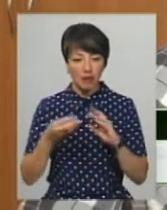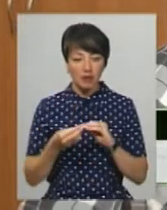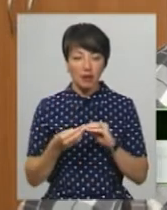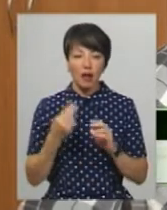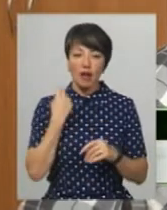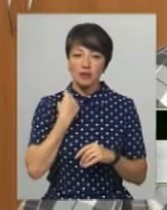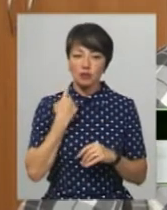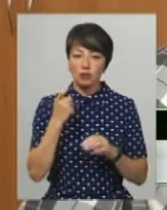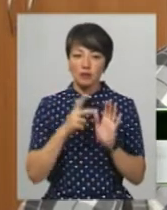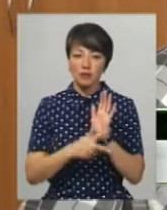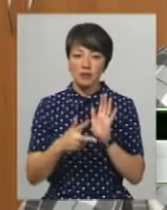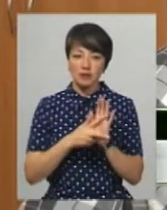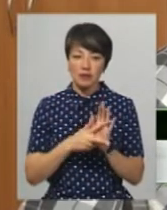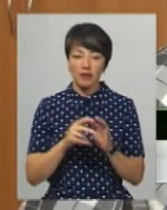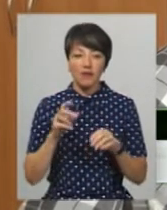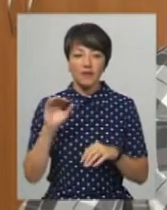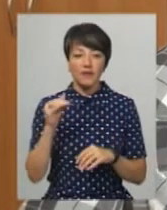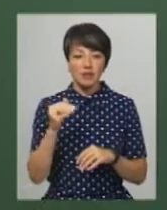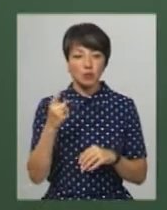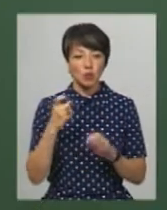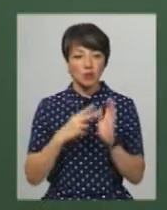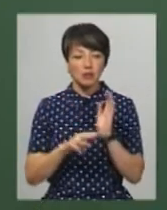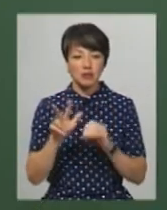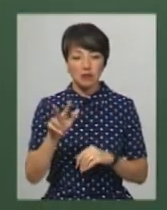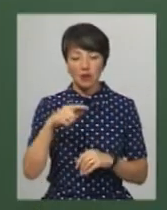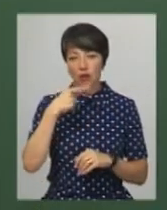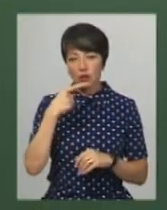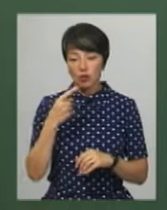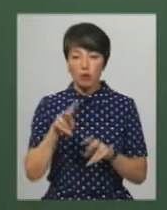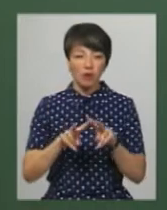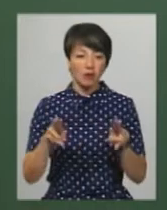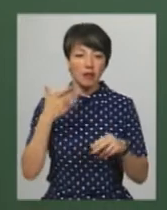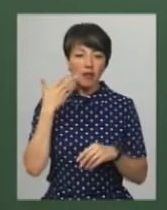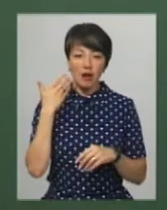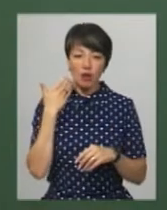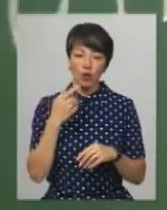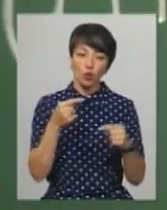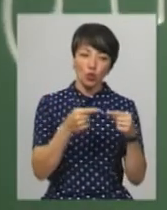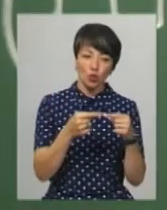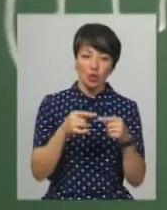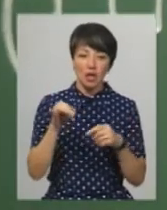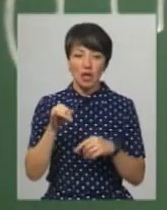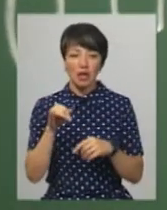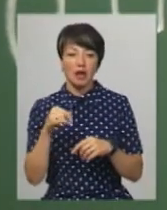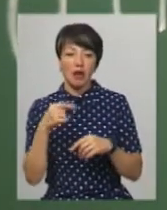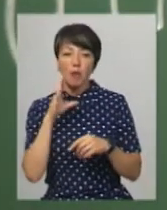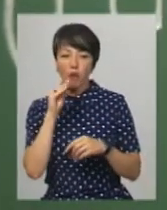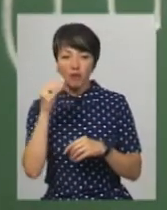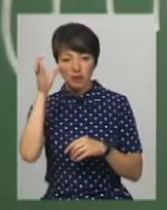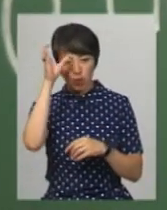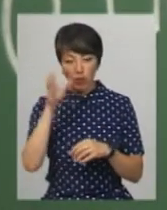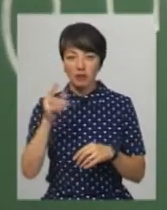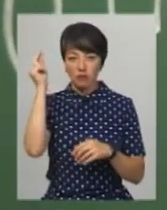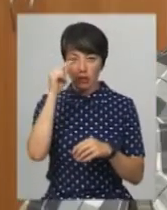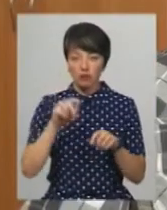з англійської – 188 та з фізики – 173. Юнак каже, йому однаково легко даються і точні, і гуманітарні науки, а крім навчання в школі,